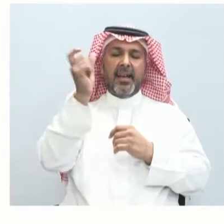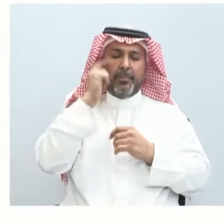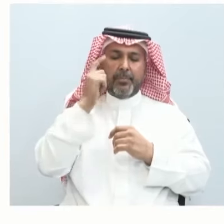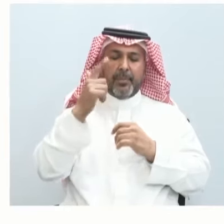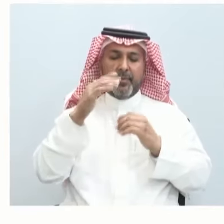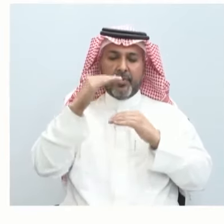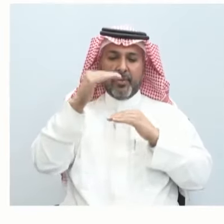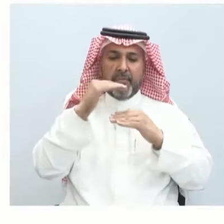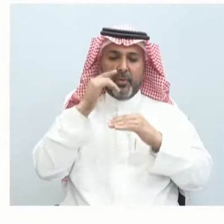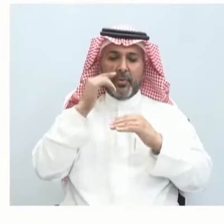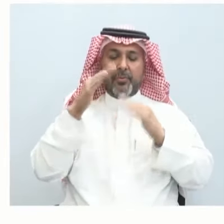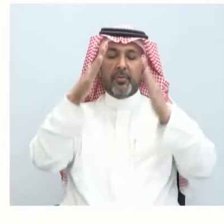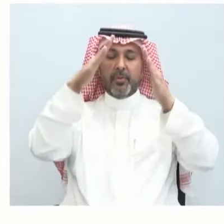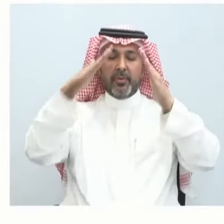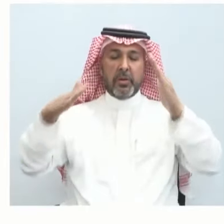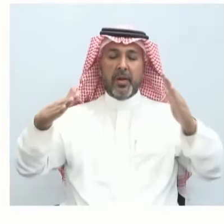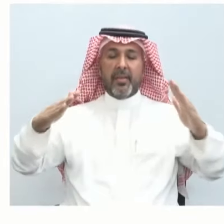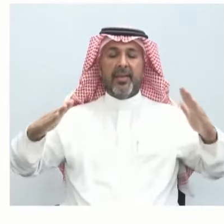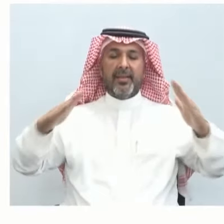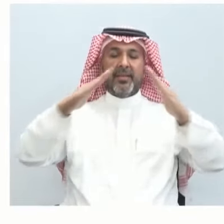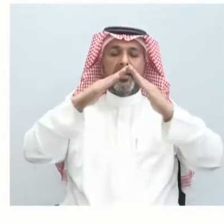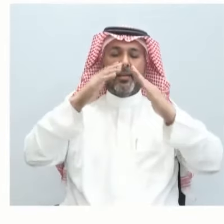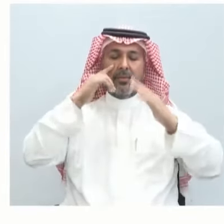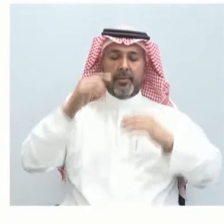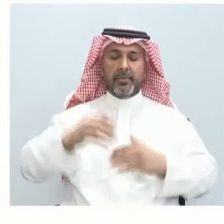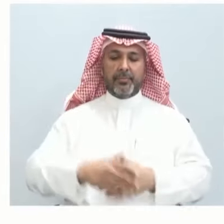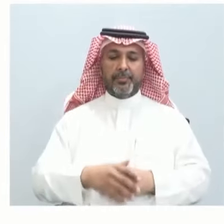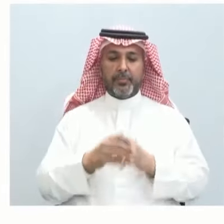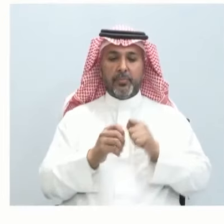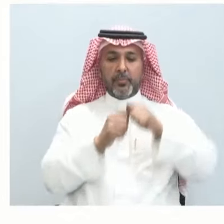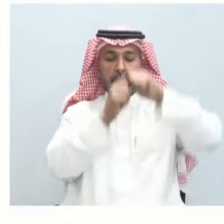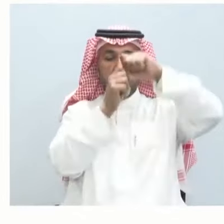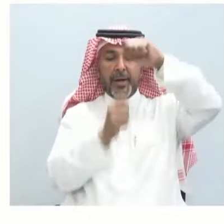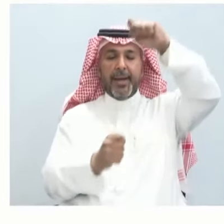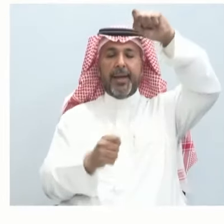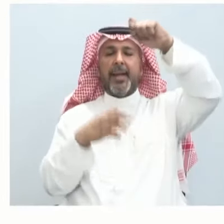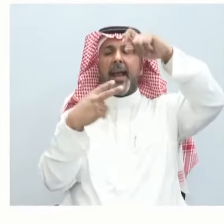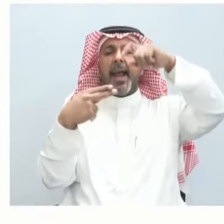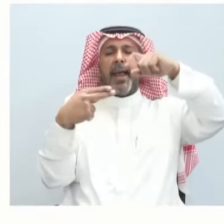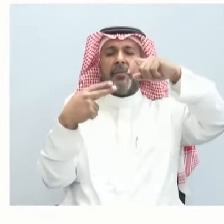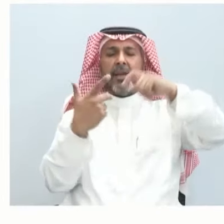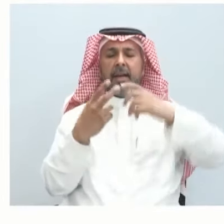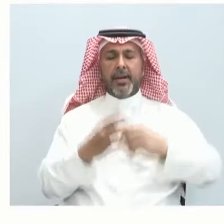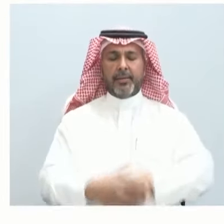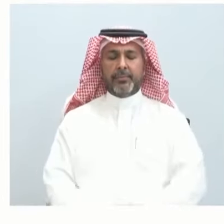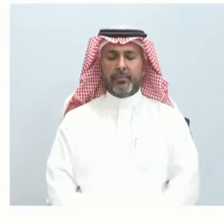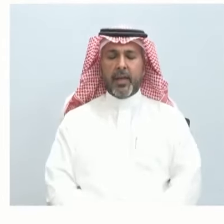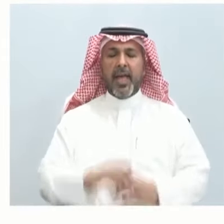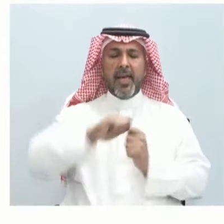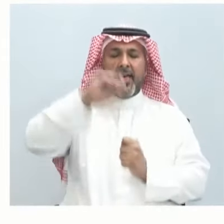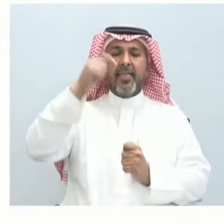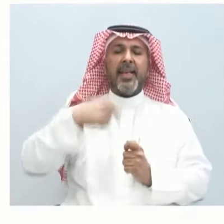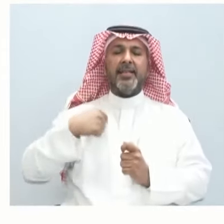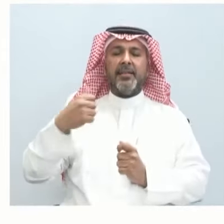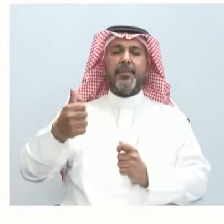القاعده الثانيه لشبه المنحرف اذا كان الارتفاع يقصد بذلك هذه القيمه عين هي الارتفاع اذا كان الارتفاع